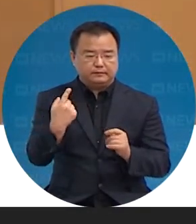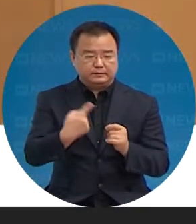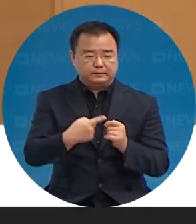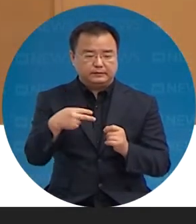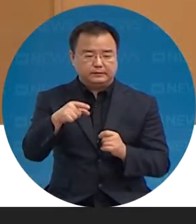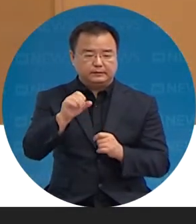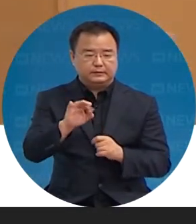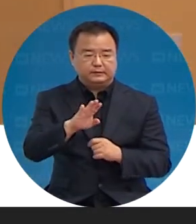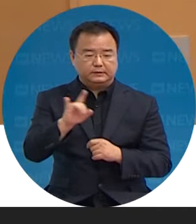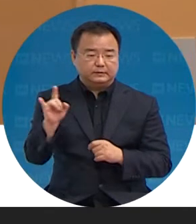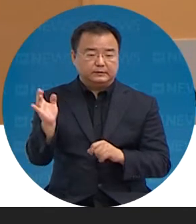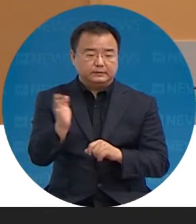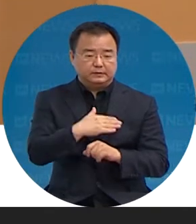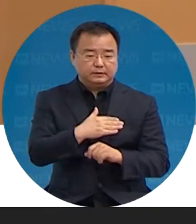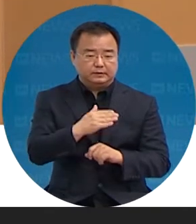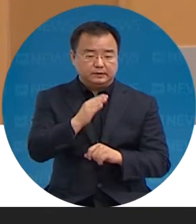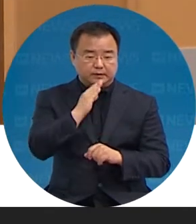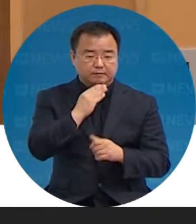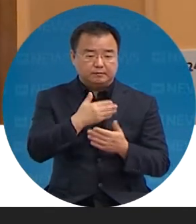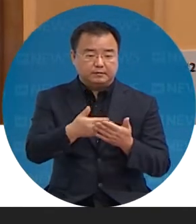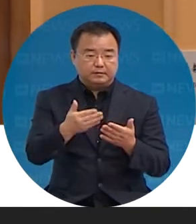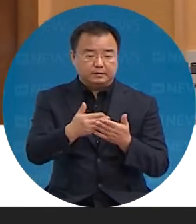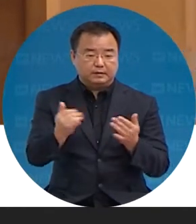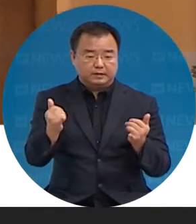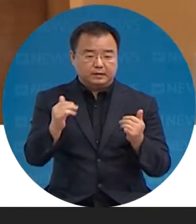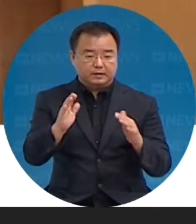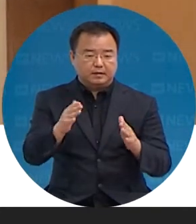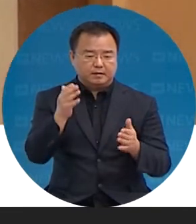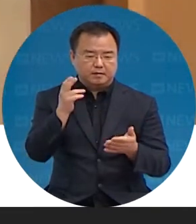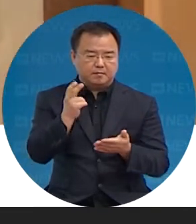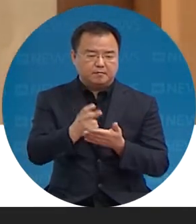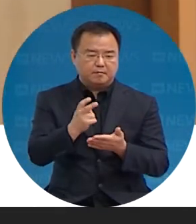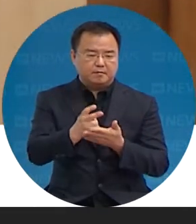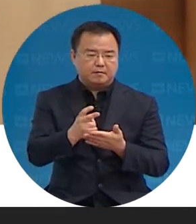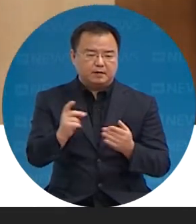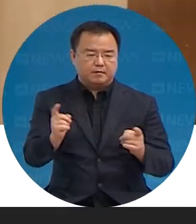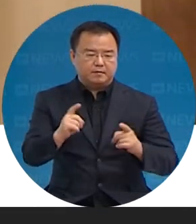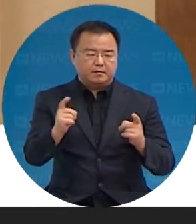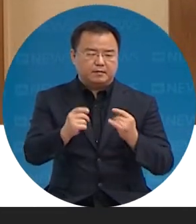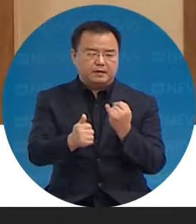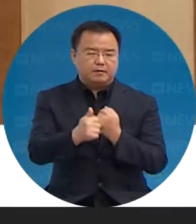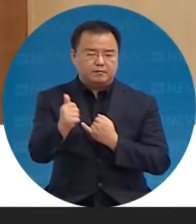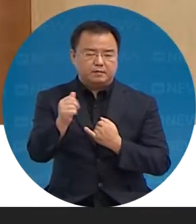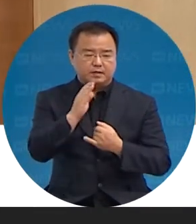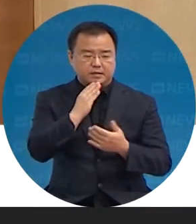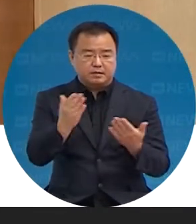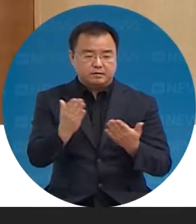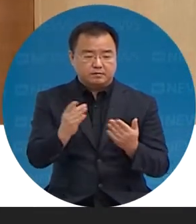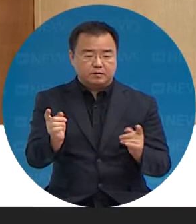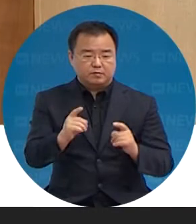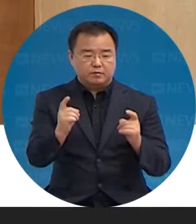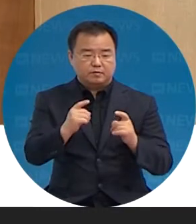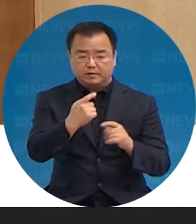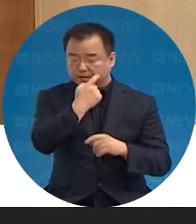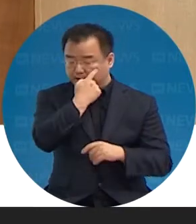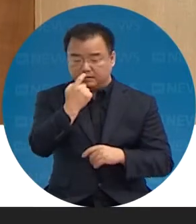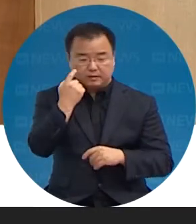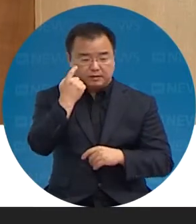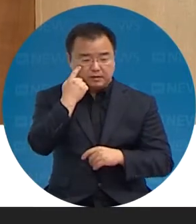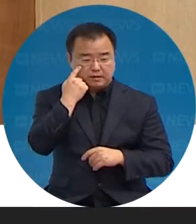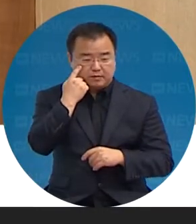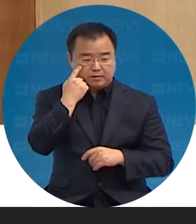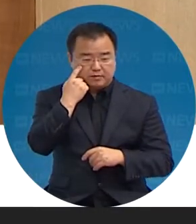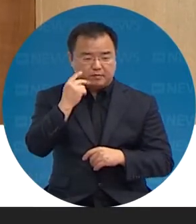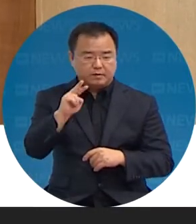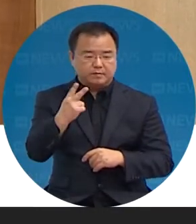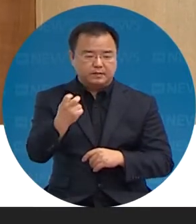비롯해서 작가가 법정에서 남편과 진실 공방 끝에 자신이 예술가로 인정받았던 증거물 224호도 직접 보실